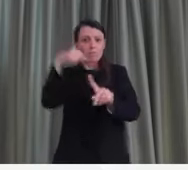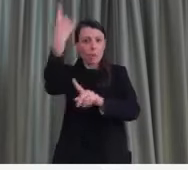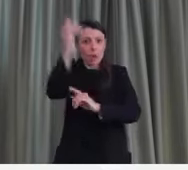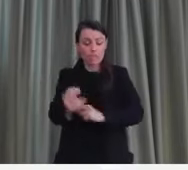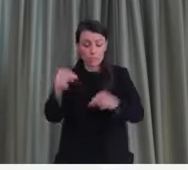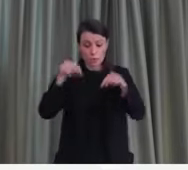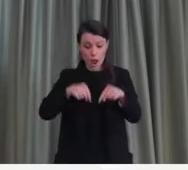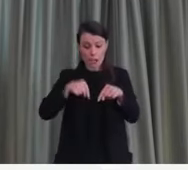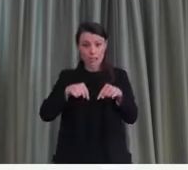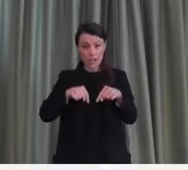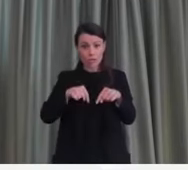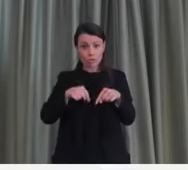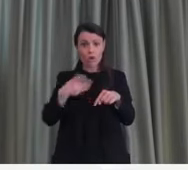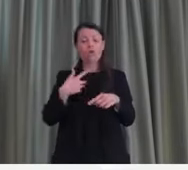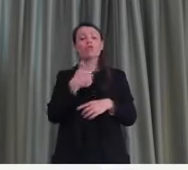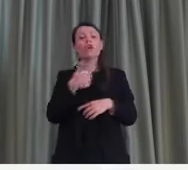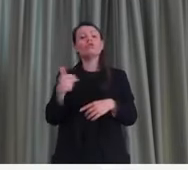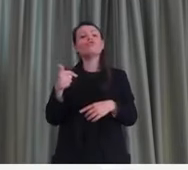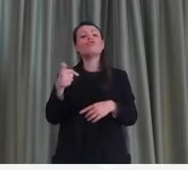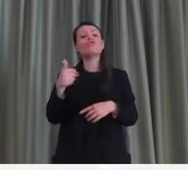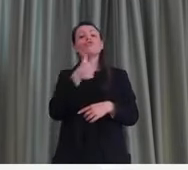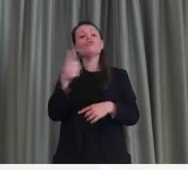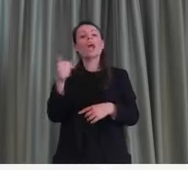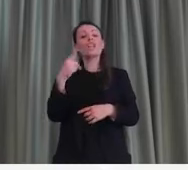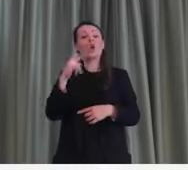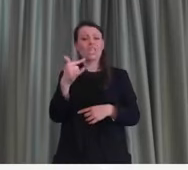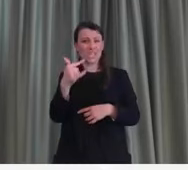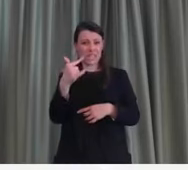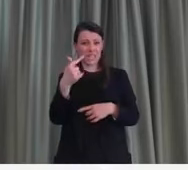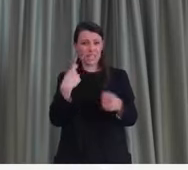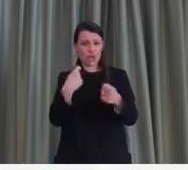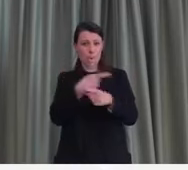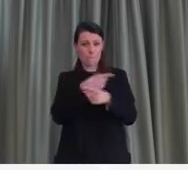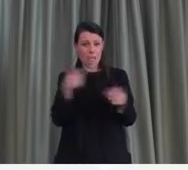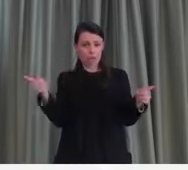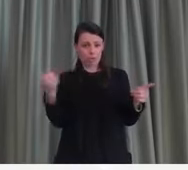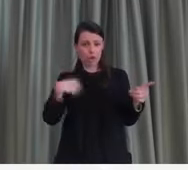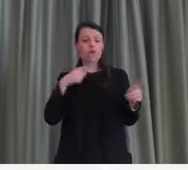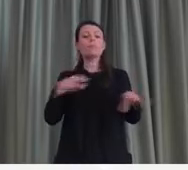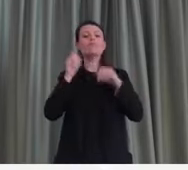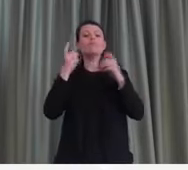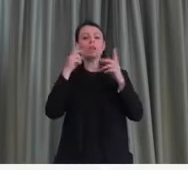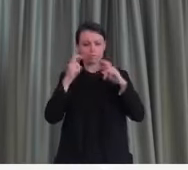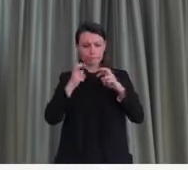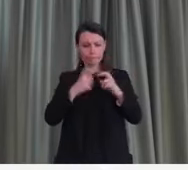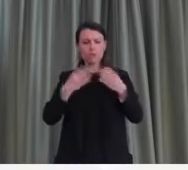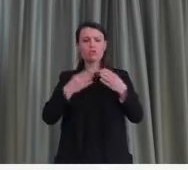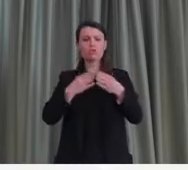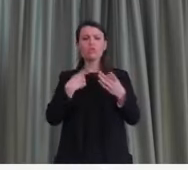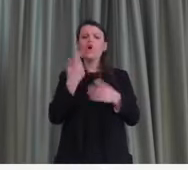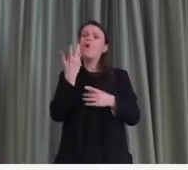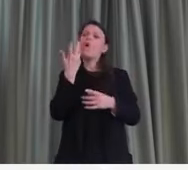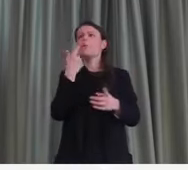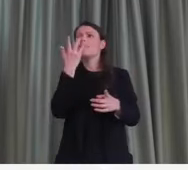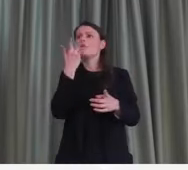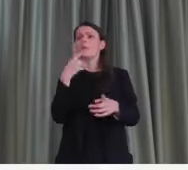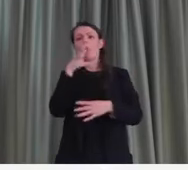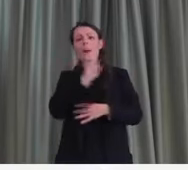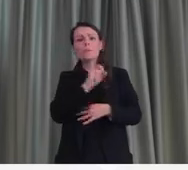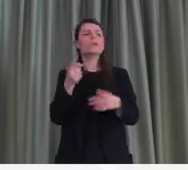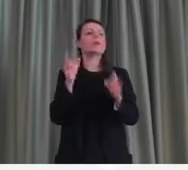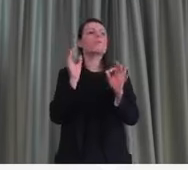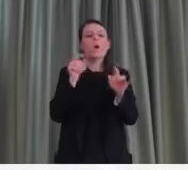attualmente in commercio per capire se effettivamente in questa fase riescono a essere utili quei pochi che abbiamo iniziato